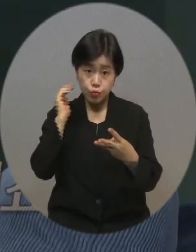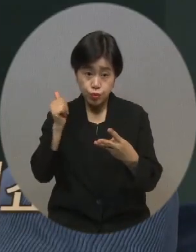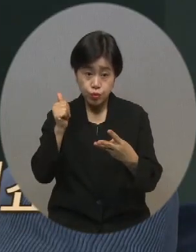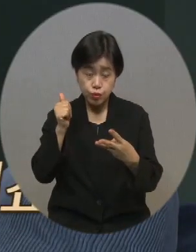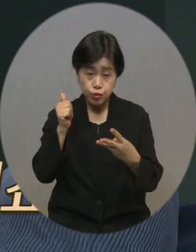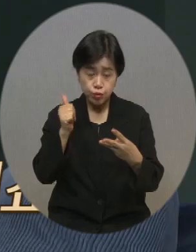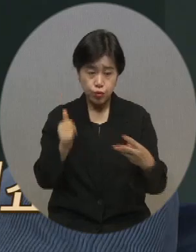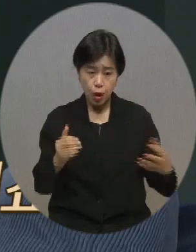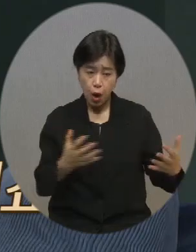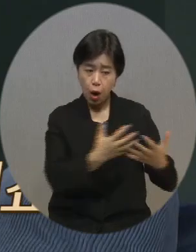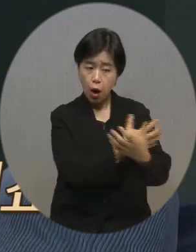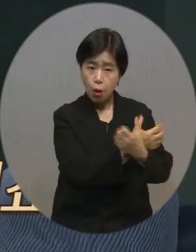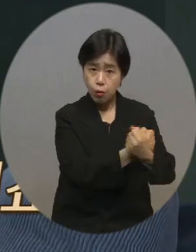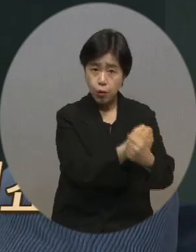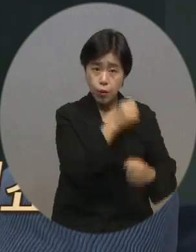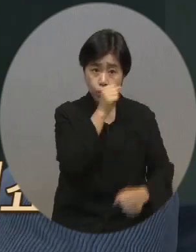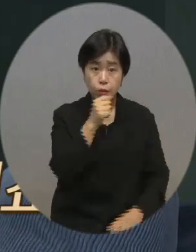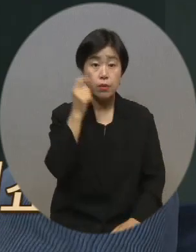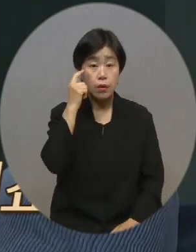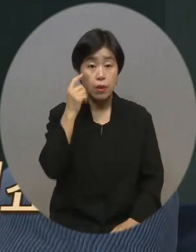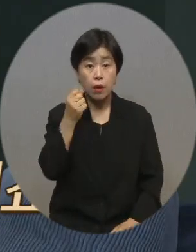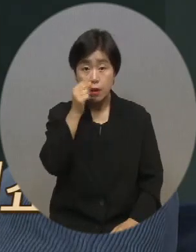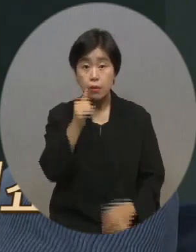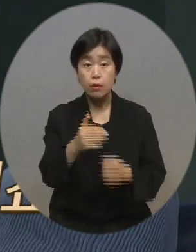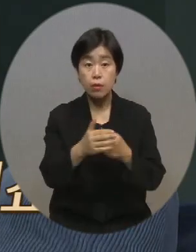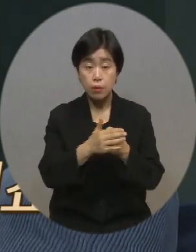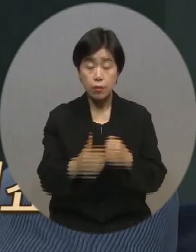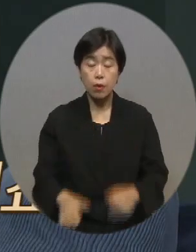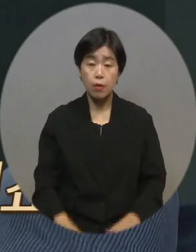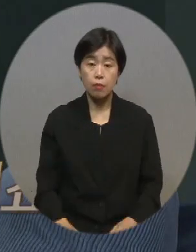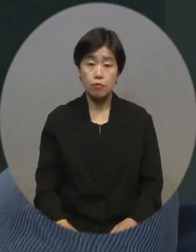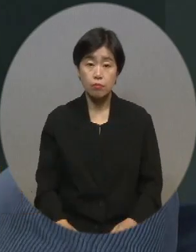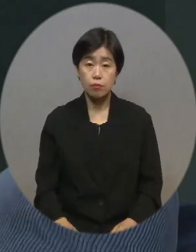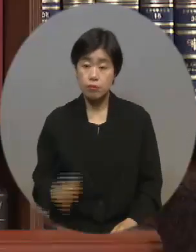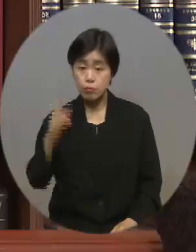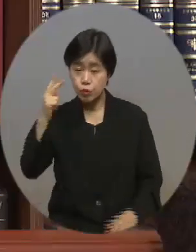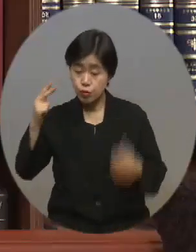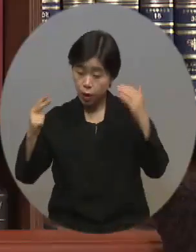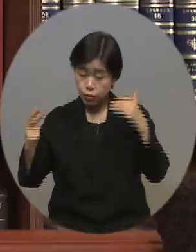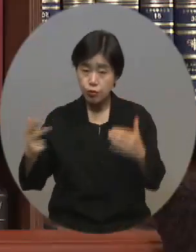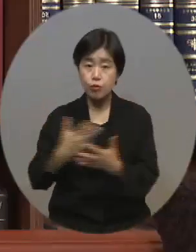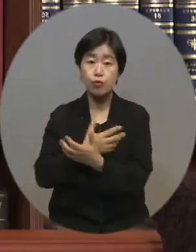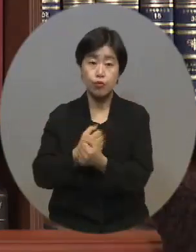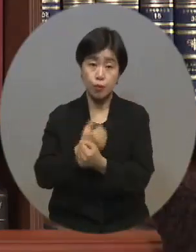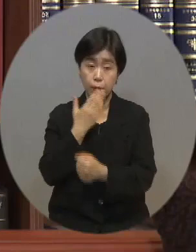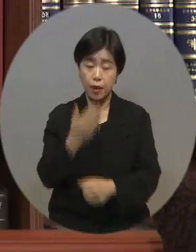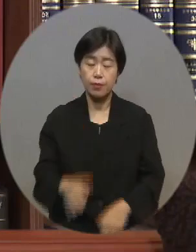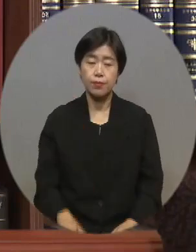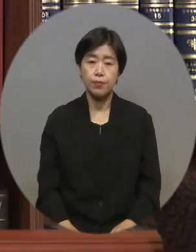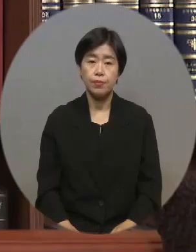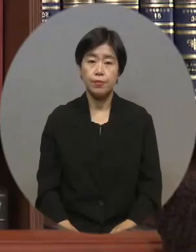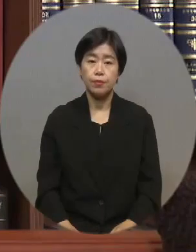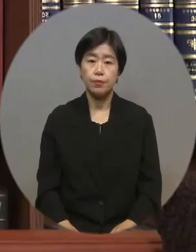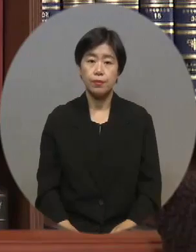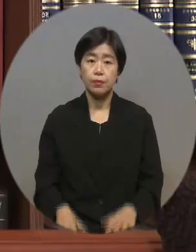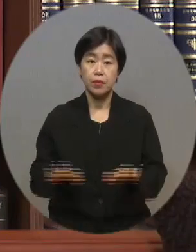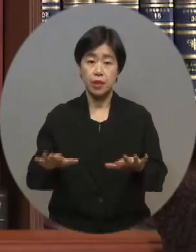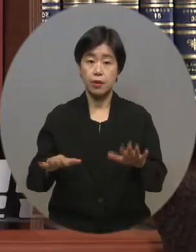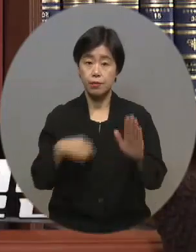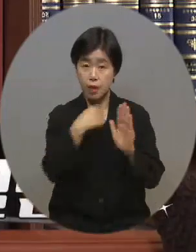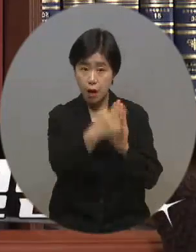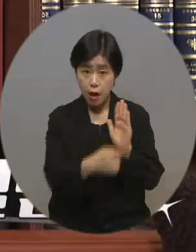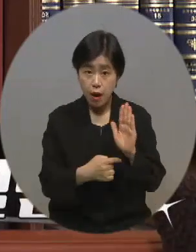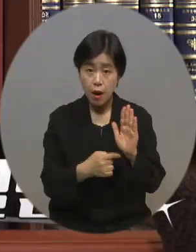대통령이 되더라도 둘 다 좋게 보면은 좋은 관계가 되는 거죠. 예. 자, 오늘 한반도를 둘러싼 국제 정세 또 우리의